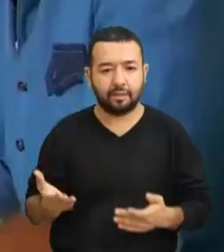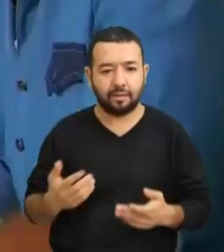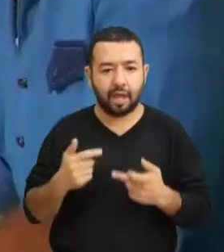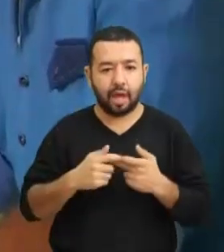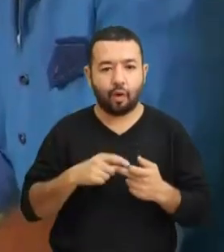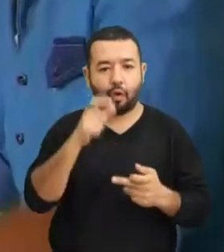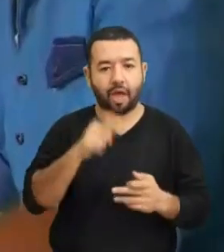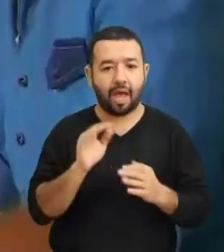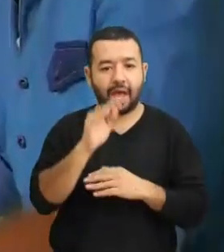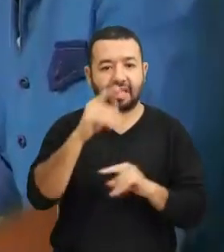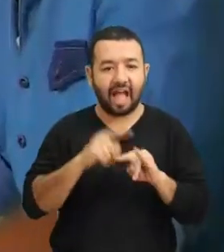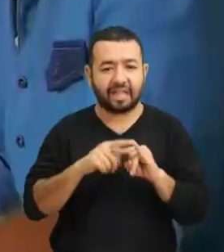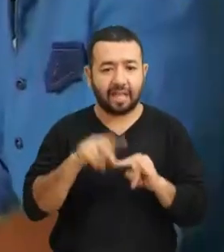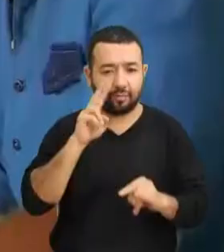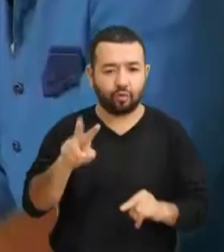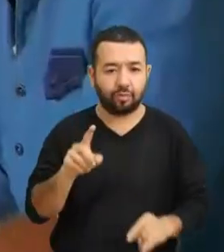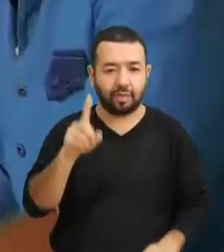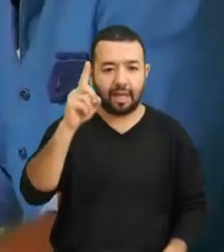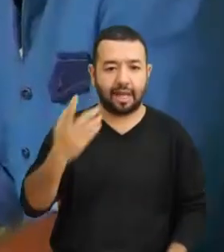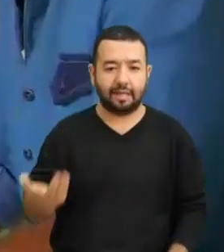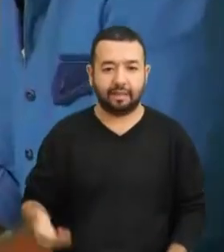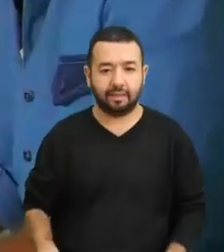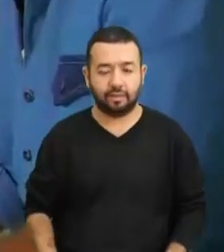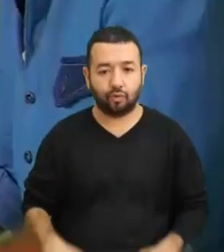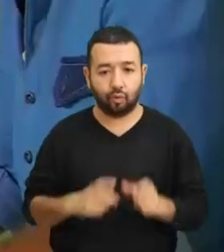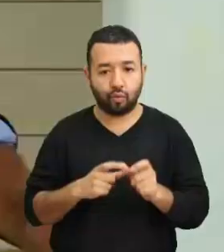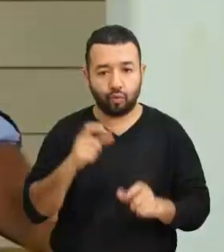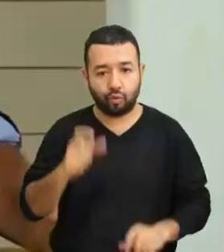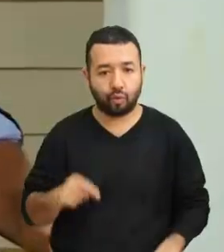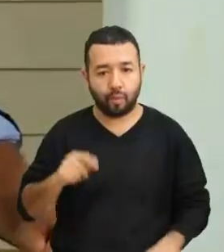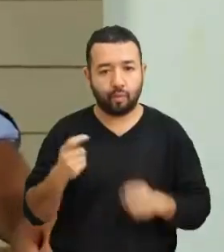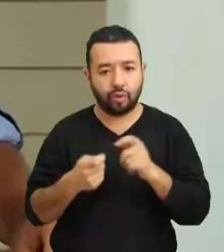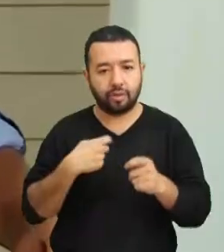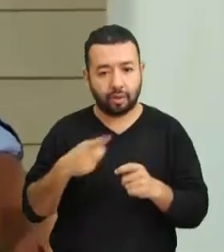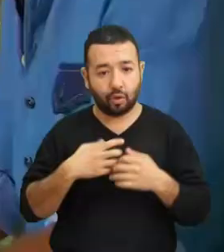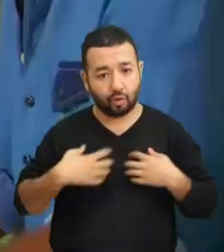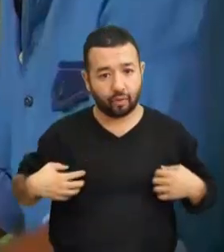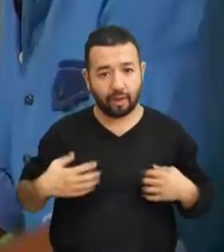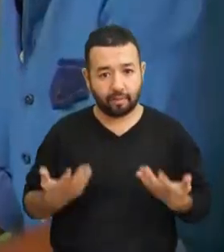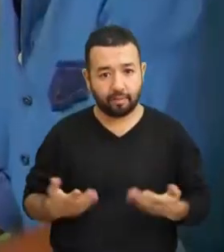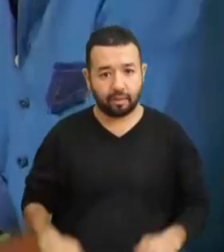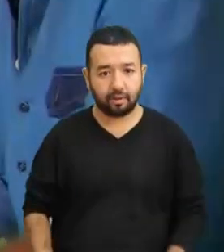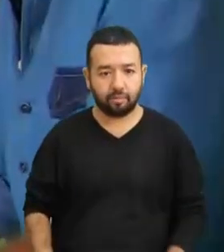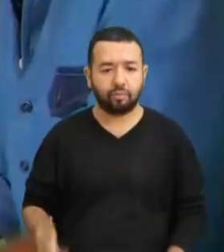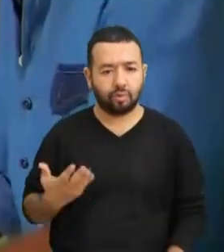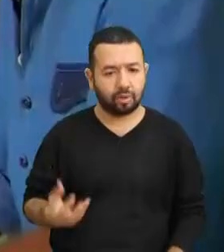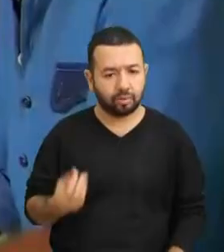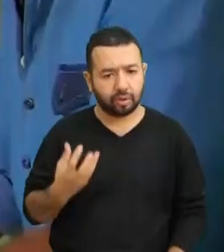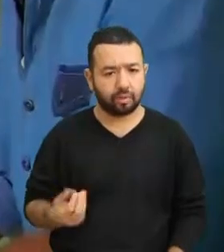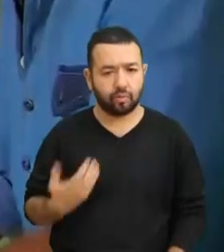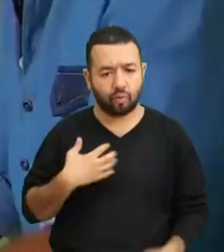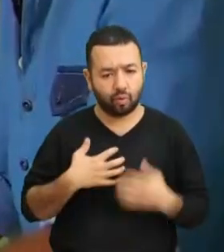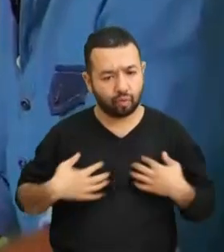Hanım hayatında hattat mı görmüş Allah aşkına ya. Şükrü. Hı. Bu işte sana güvenebilirim değil mi? Tabii